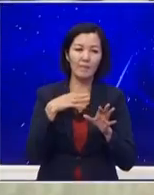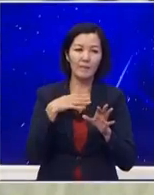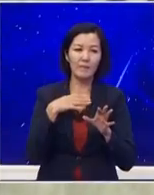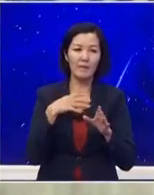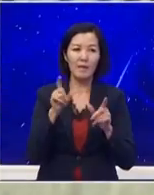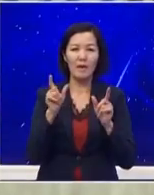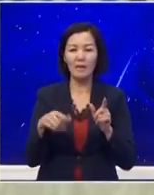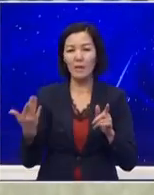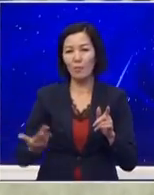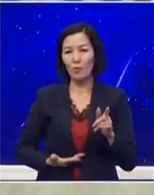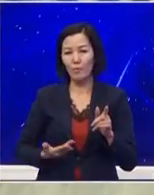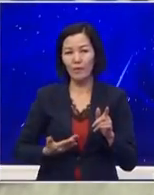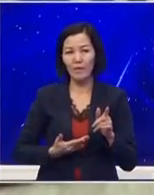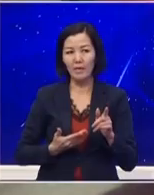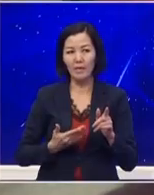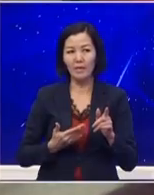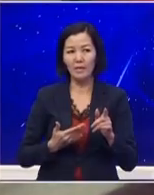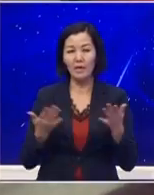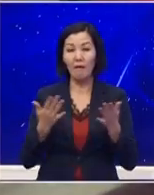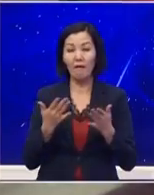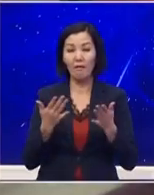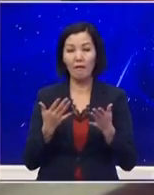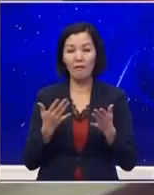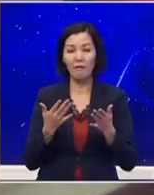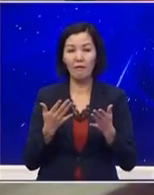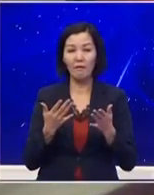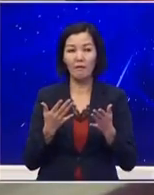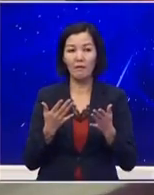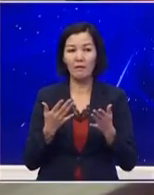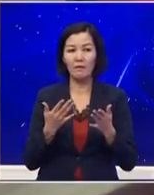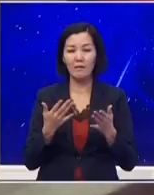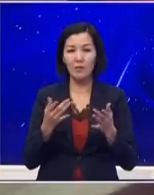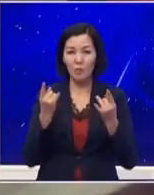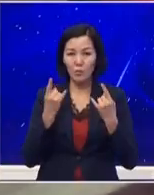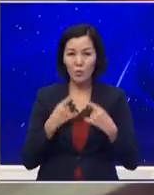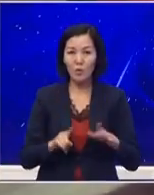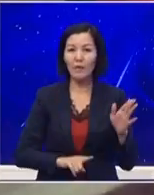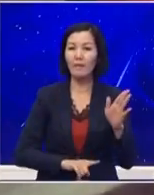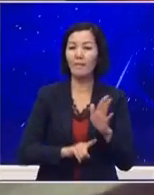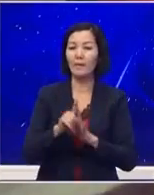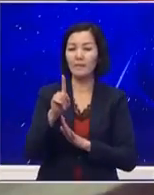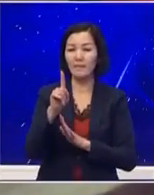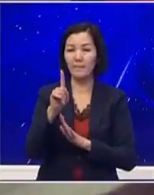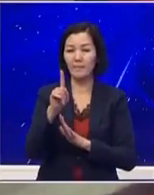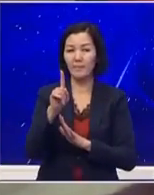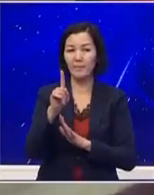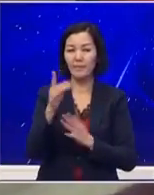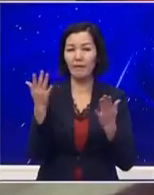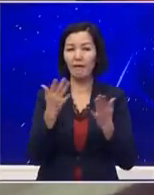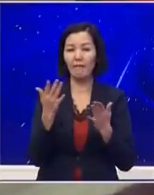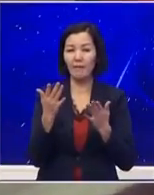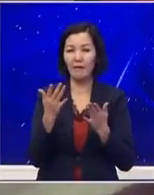өмірі, өмірінде жаңа қалай жарық дүниен көргенде жаңа дүниеге